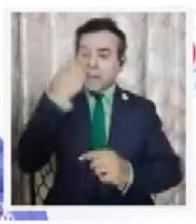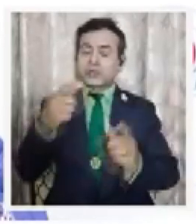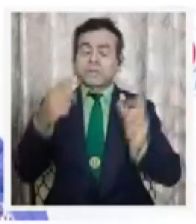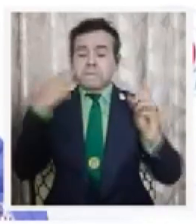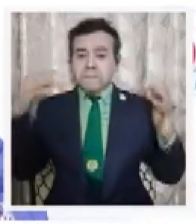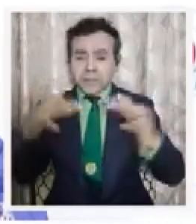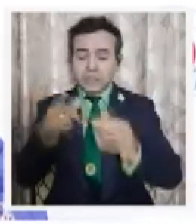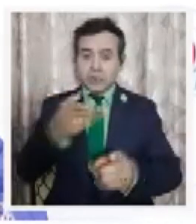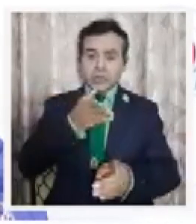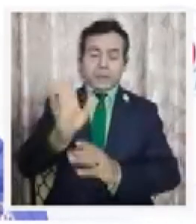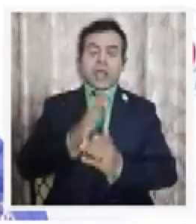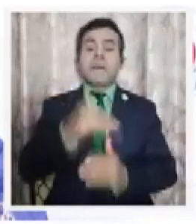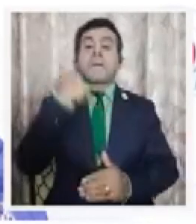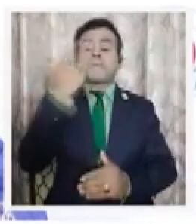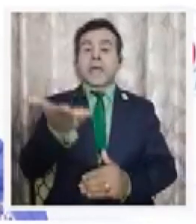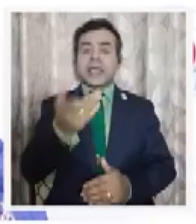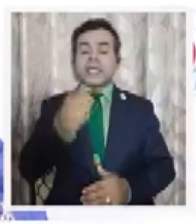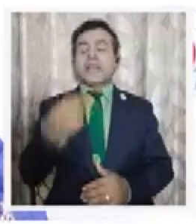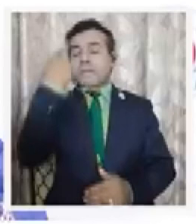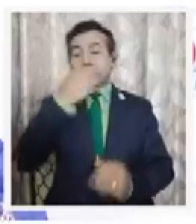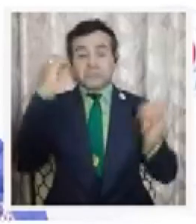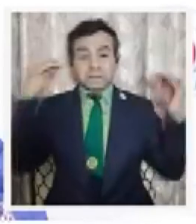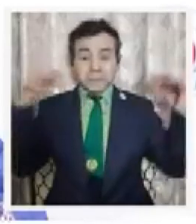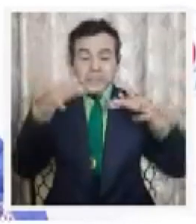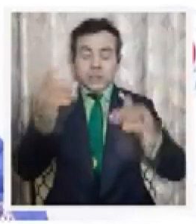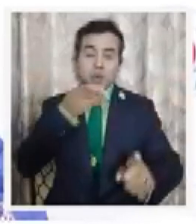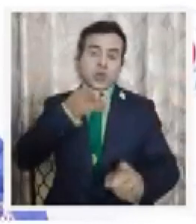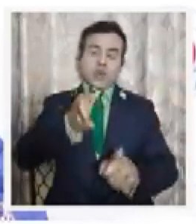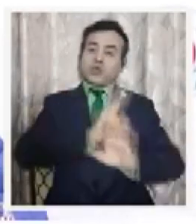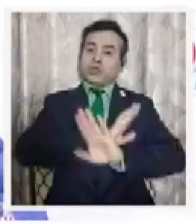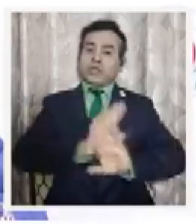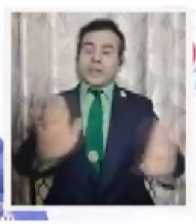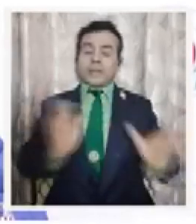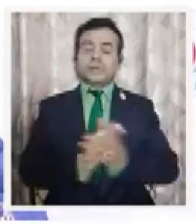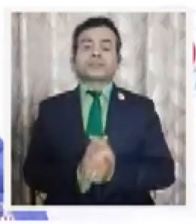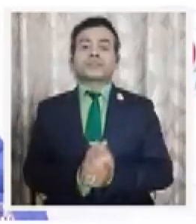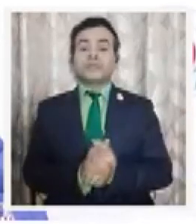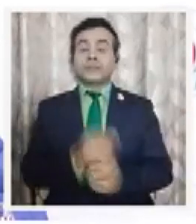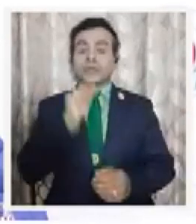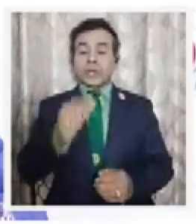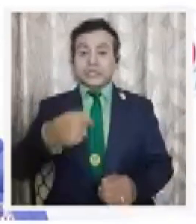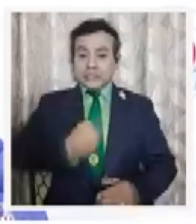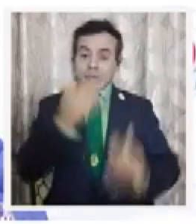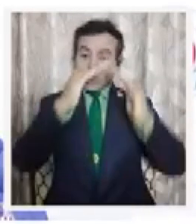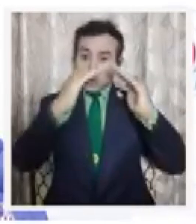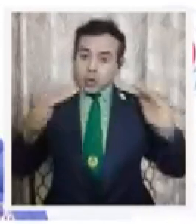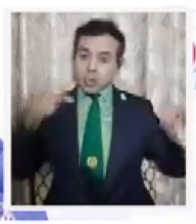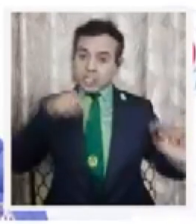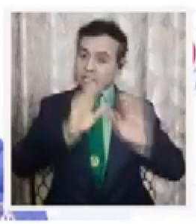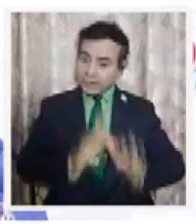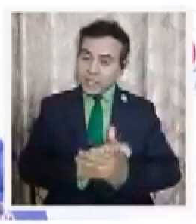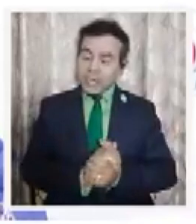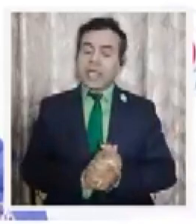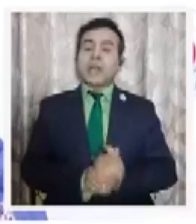একান্ত প্রয়োজন হলে লোক সমাগম বেশি আছে এমন স্থান, যেমন বাজার বা কোনো হাট, এসব জায়গায়